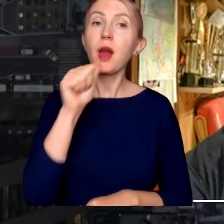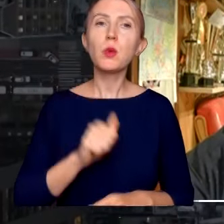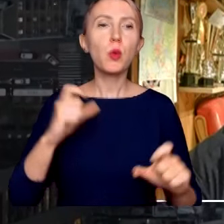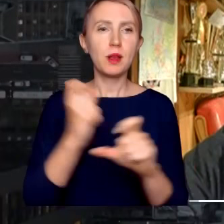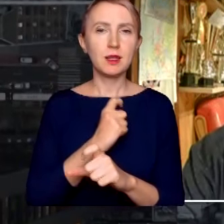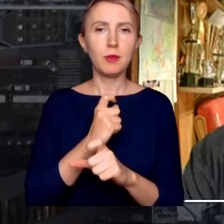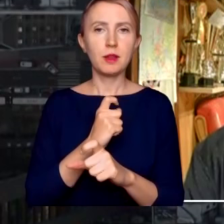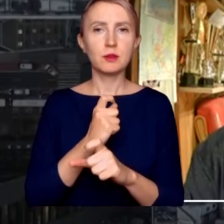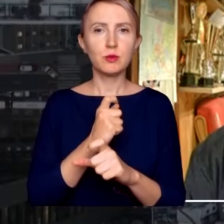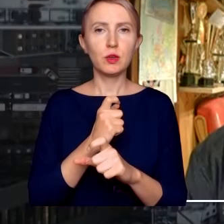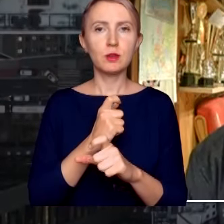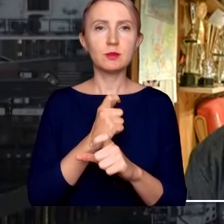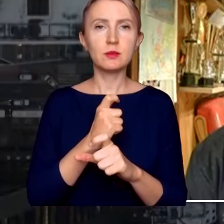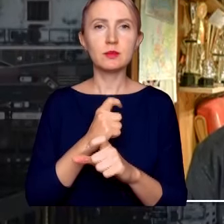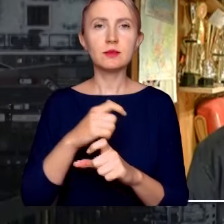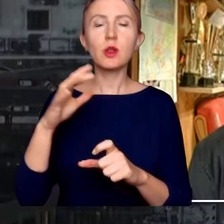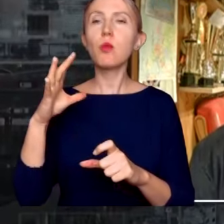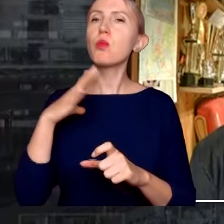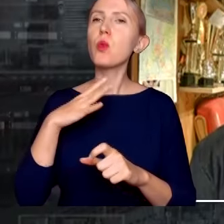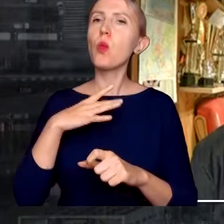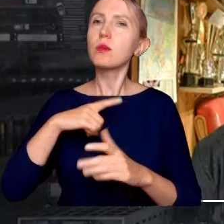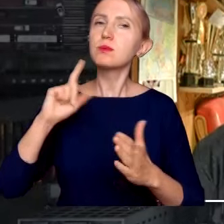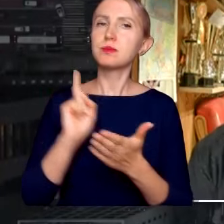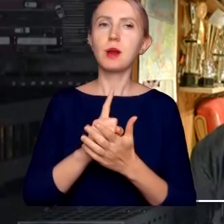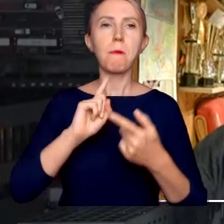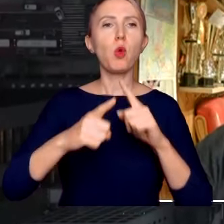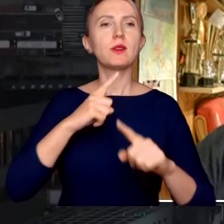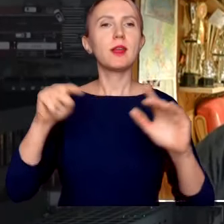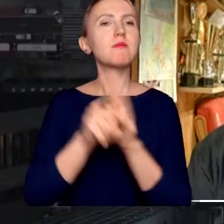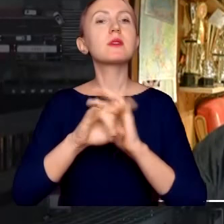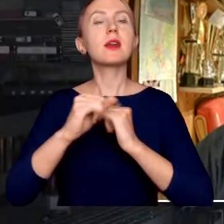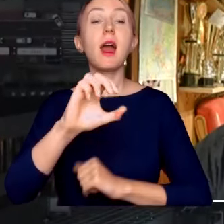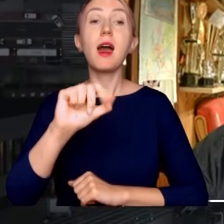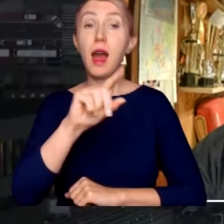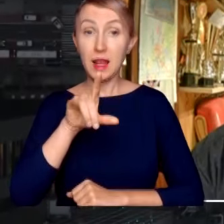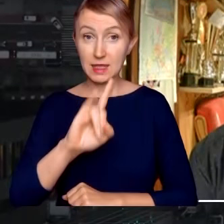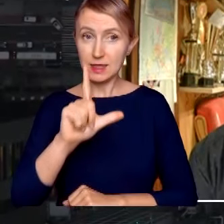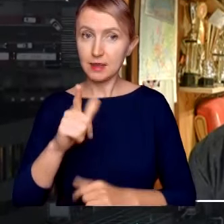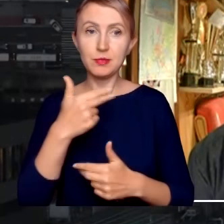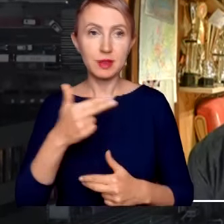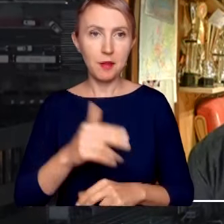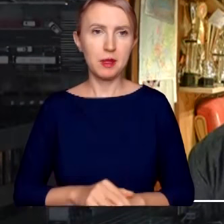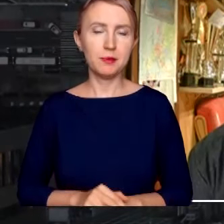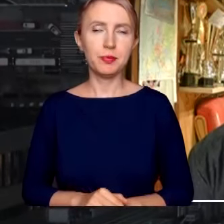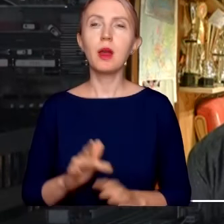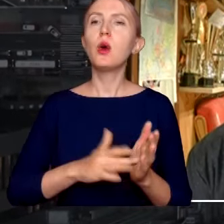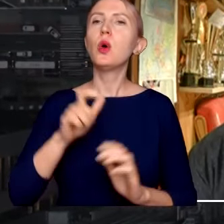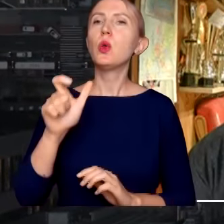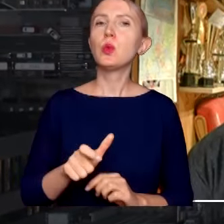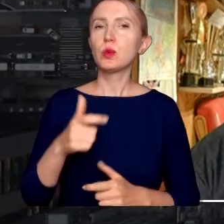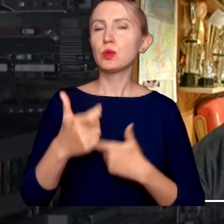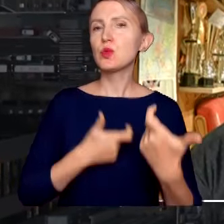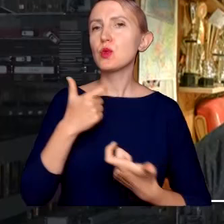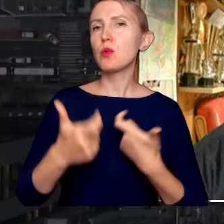państwo, które miało z sukcesem taką politykę migracyjną. I teraz do azylu, panie redaktorze, powiem, bo Donald Tusk